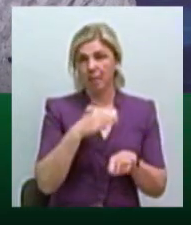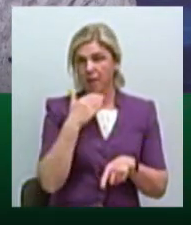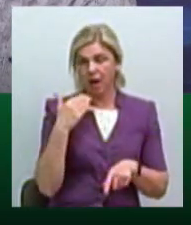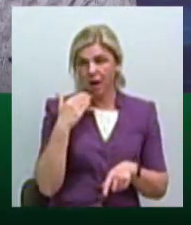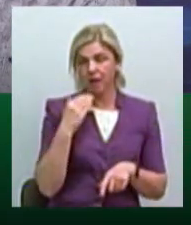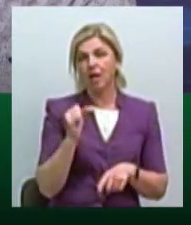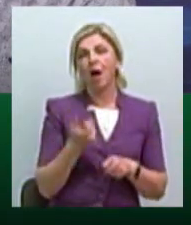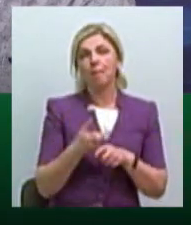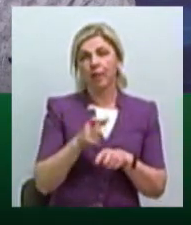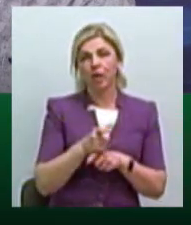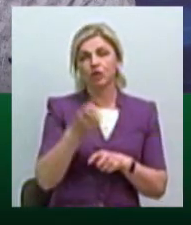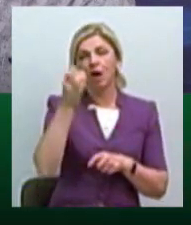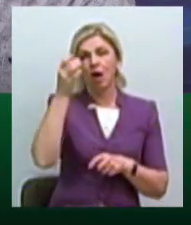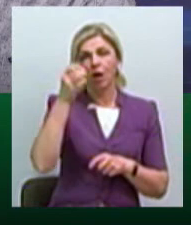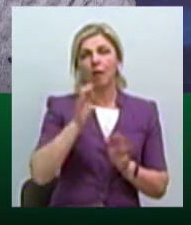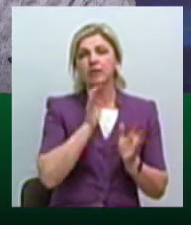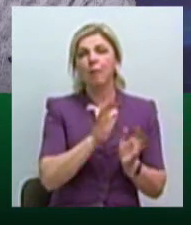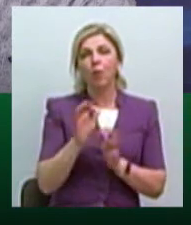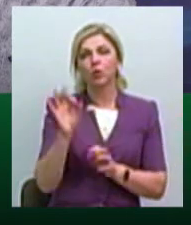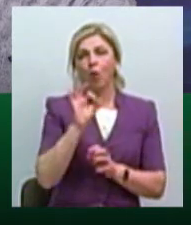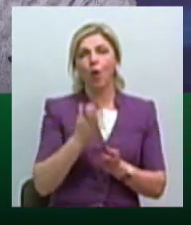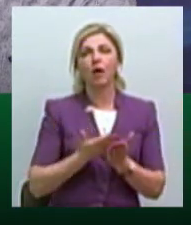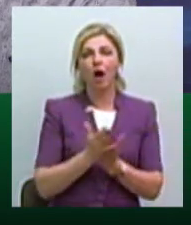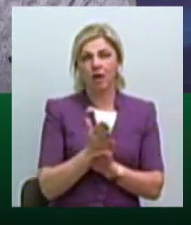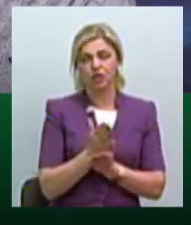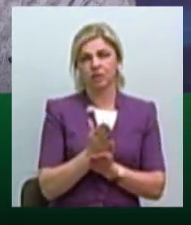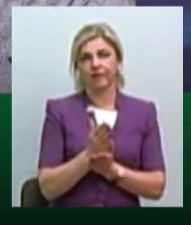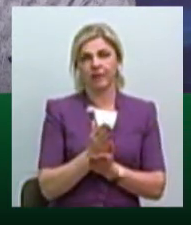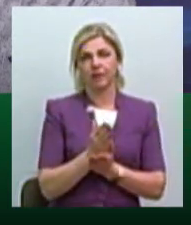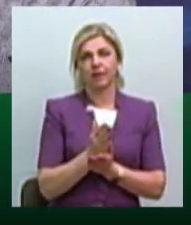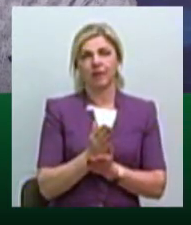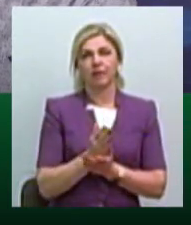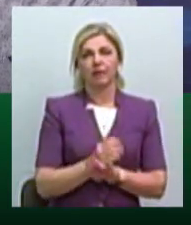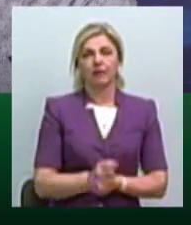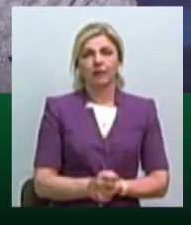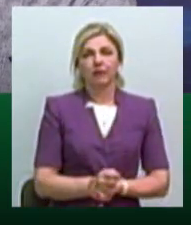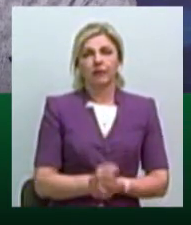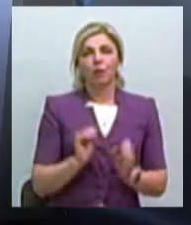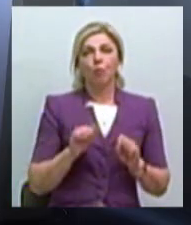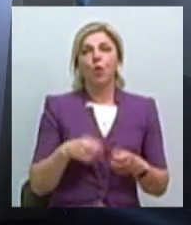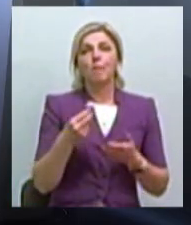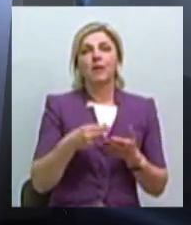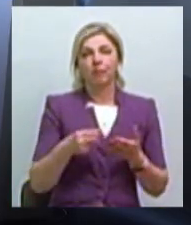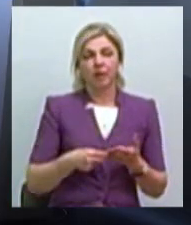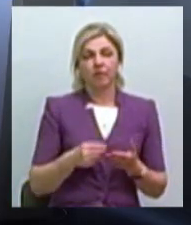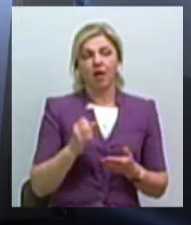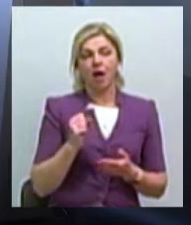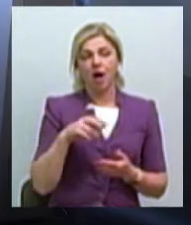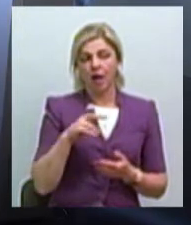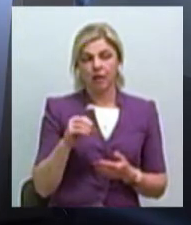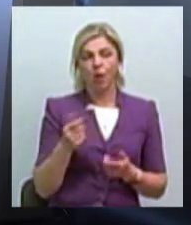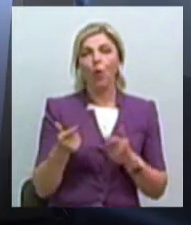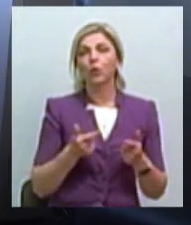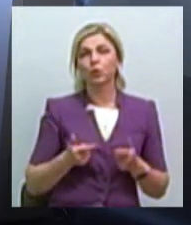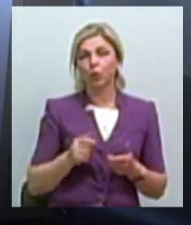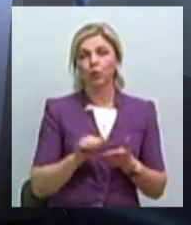дбають про якість надання послуг, про якість цих договорів, які, можливо, будуть підписуватися. Ну, але готуються